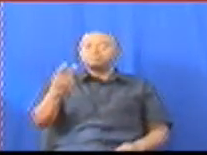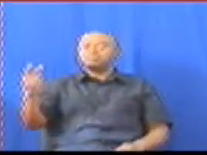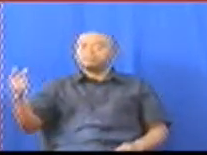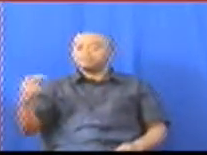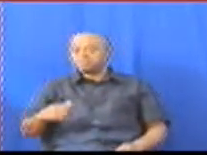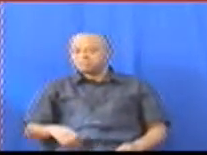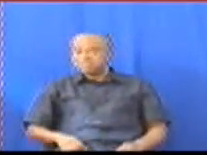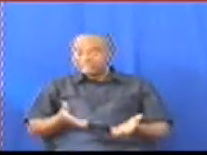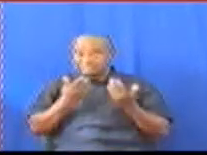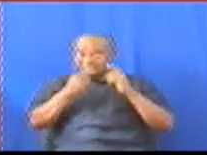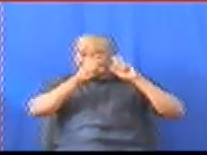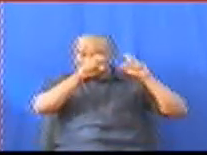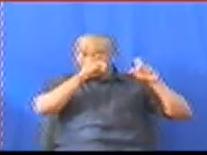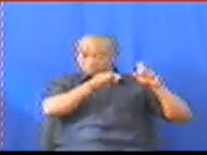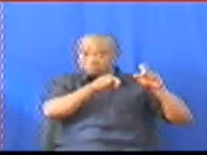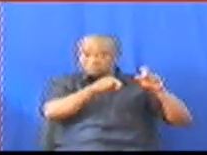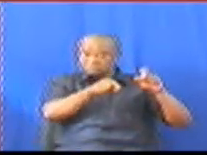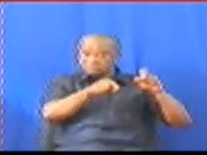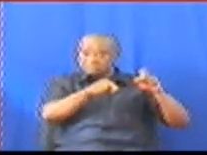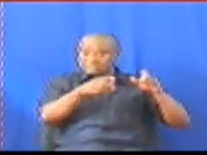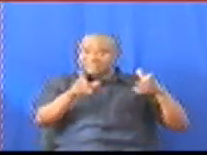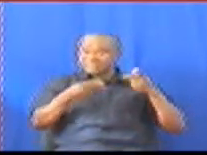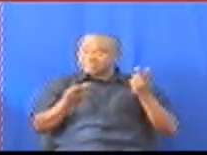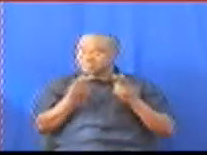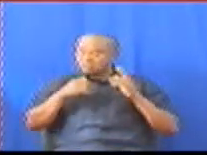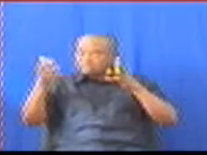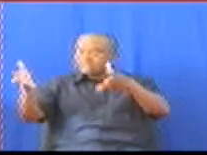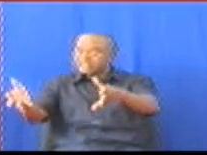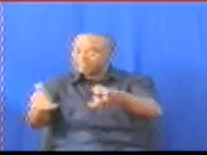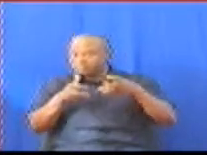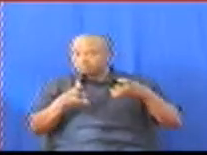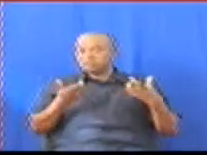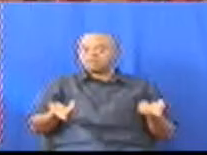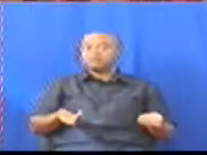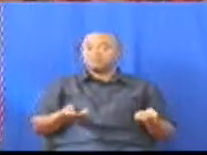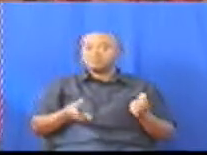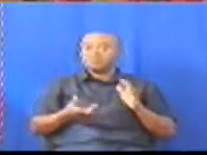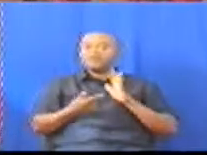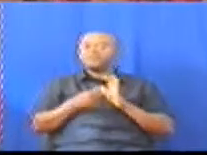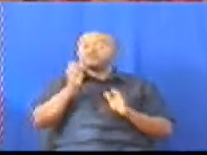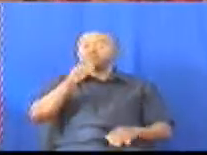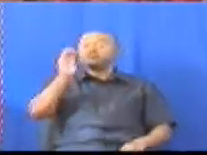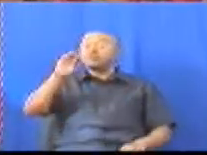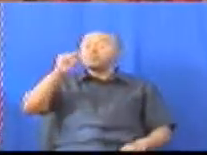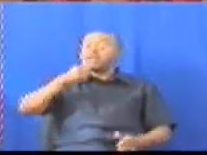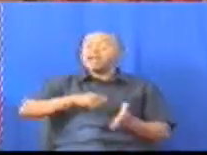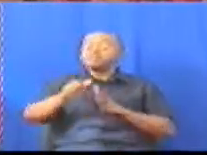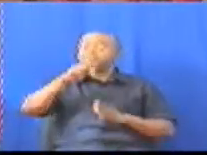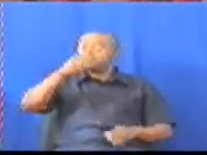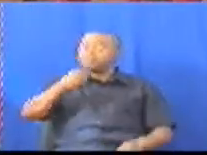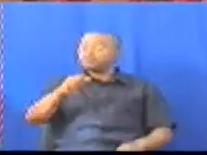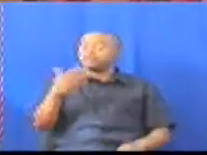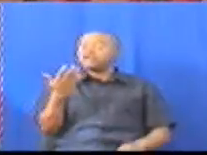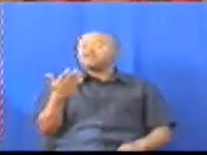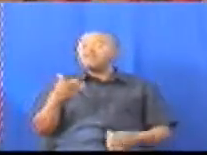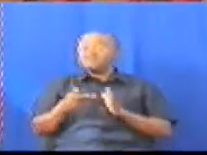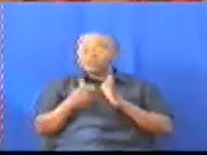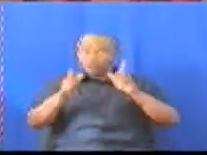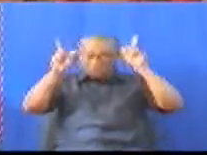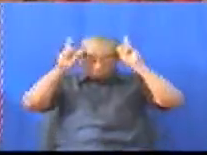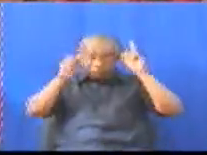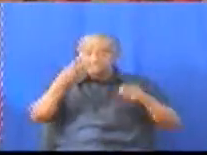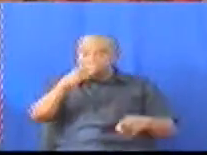kama kilivyo ni kama vile kinafanya kutaifisha hiyo faili iliyowekwa. Ukiwaambia mtu alipe 5,000,000, ana ng'ombe 20, ana